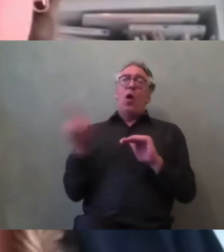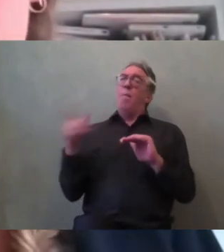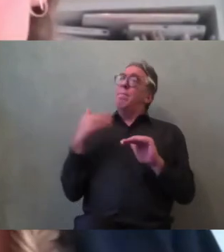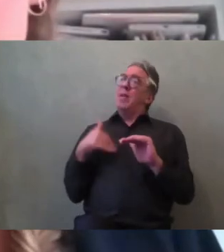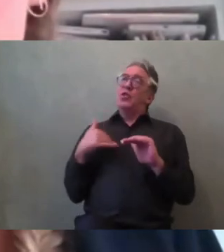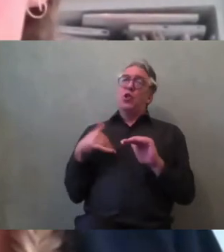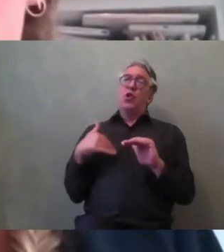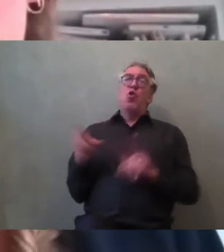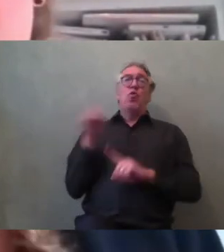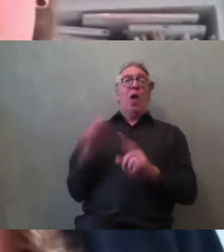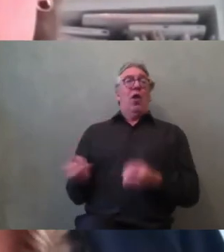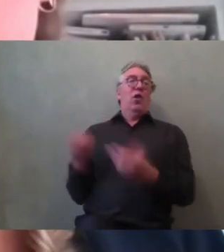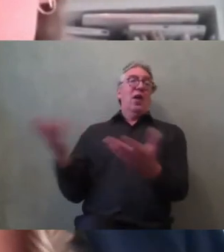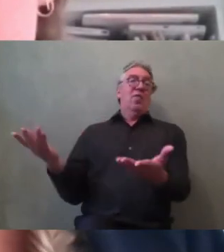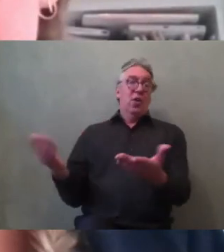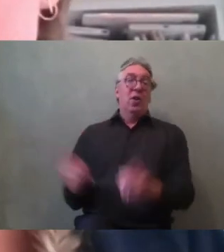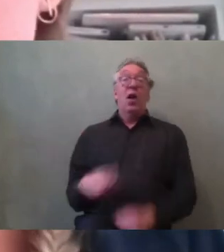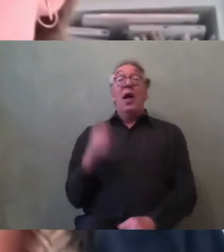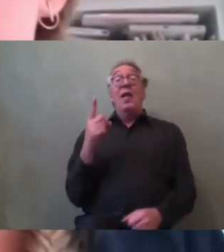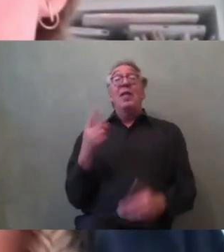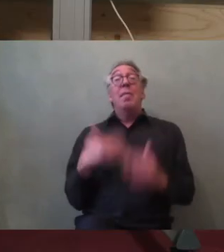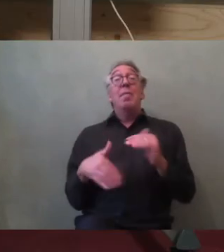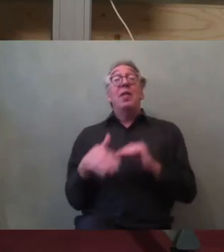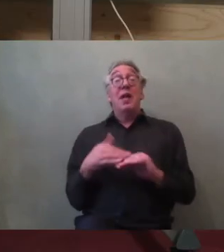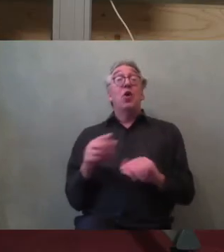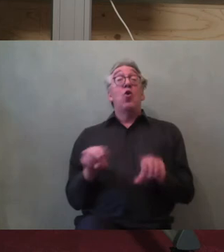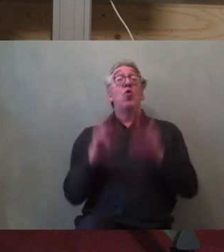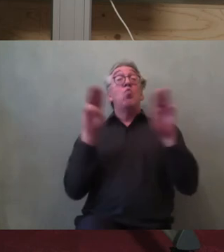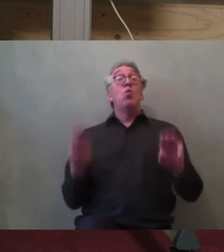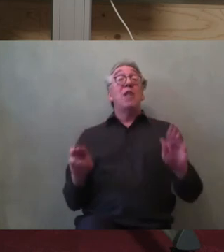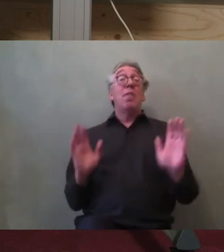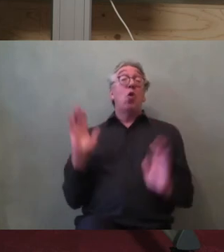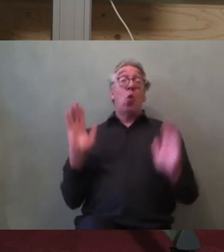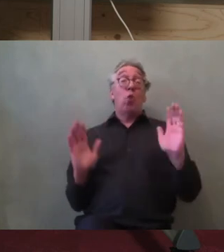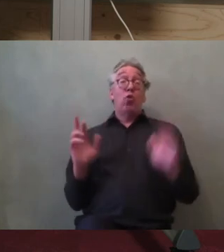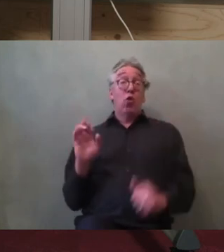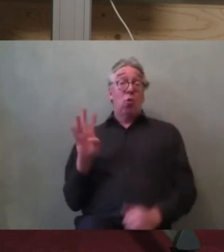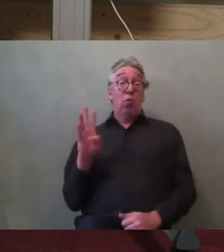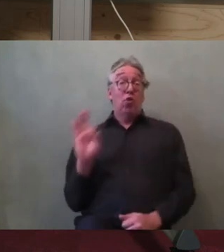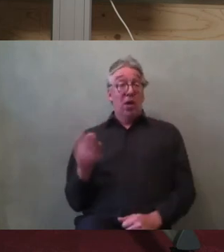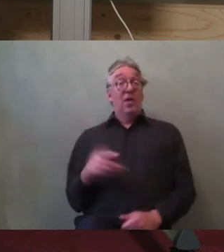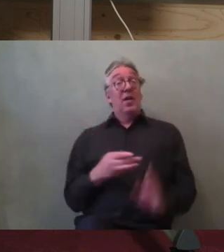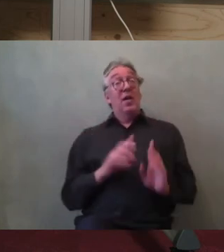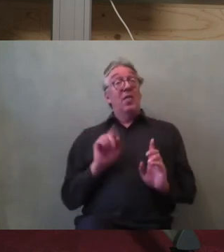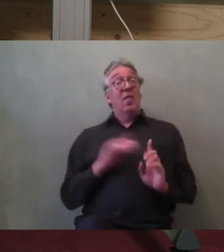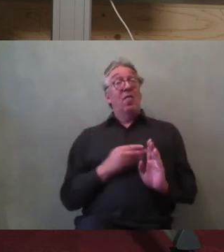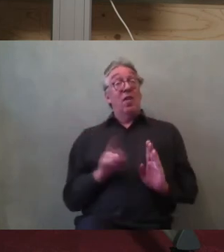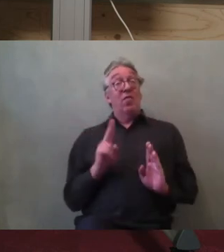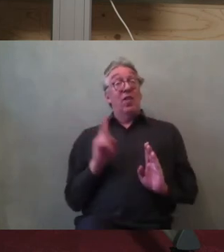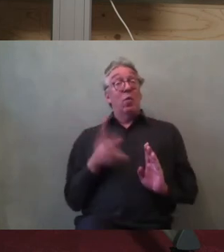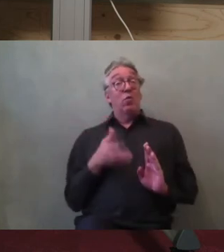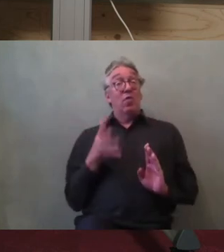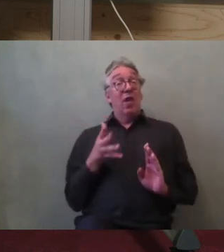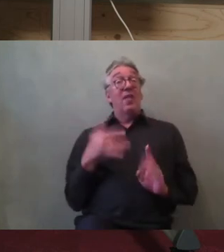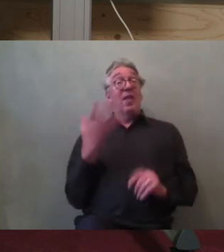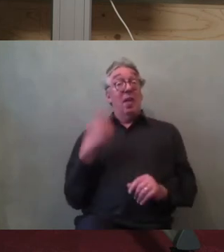een van die manieren is bijvoorbeeld de museumrobot. Sinds 2015 hebben wij een museumrobot in het museum, waarmee individuele bezoekers,